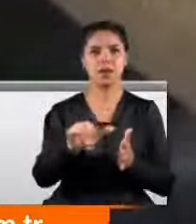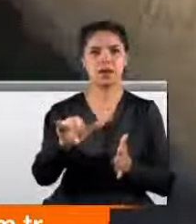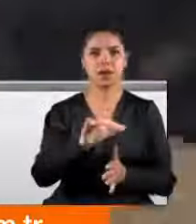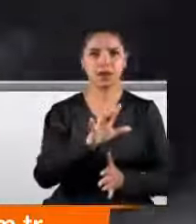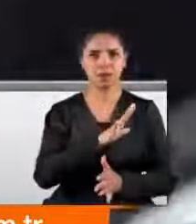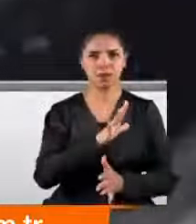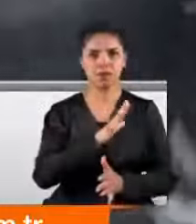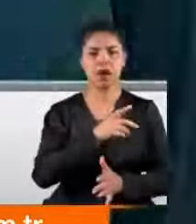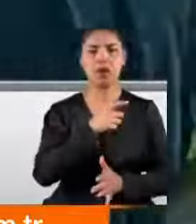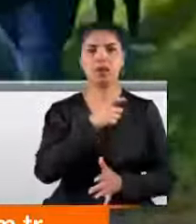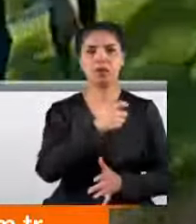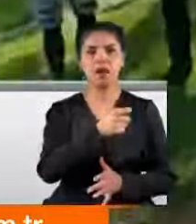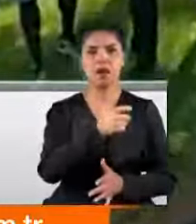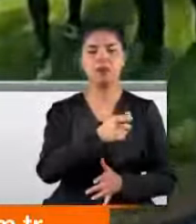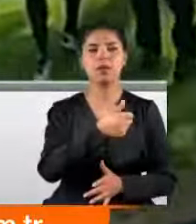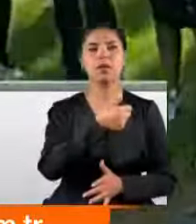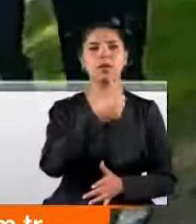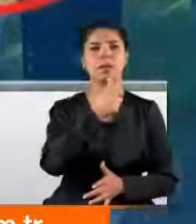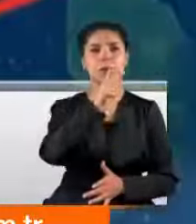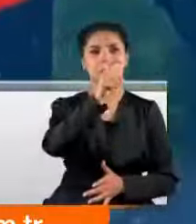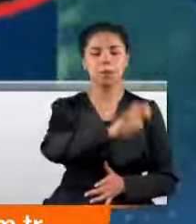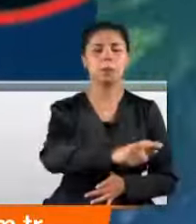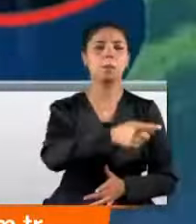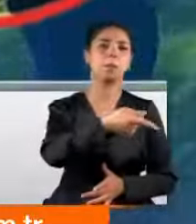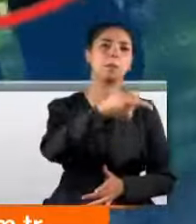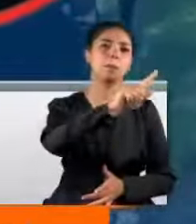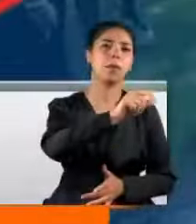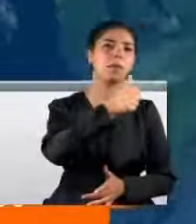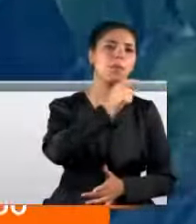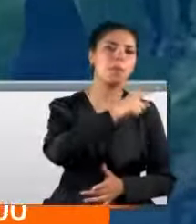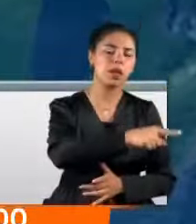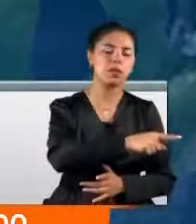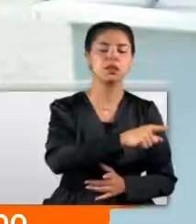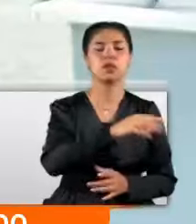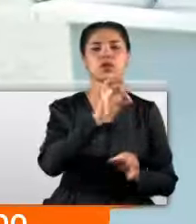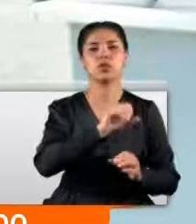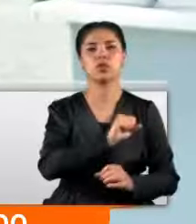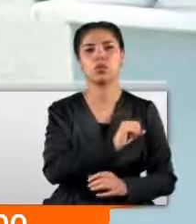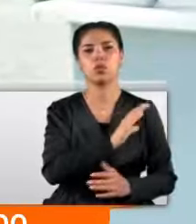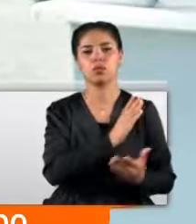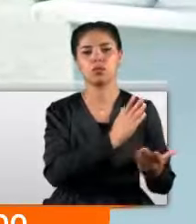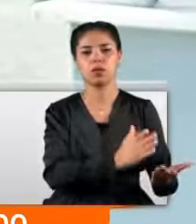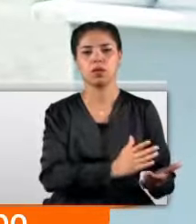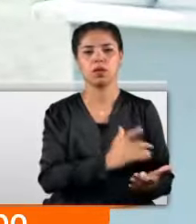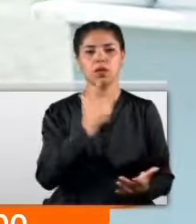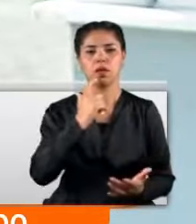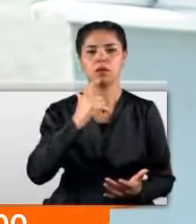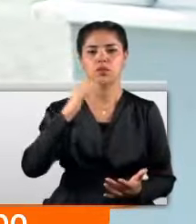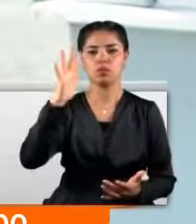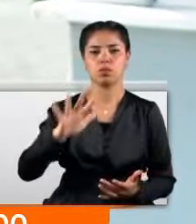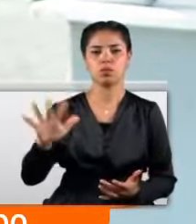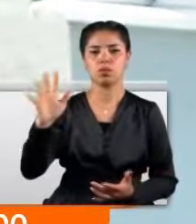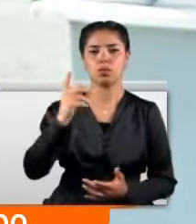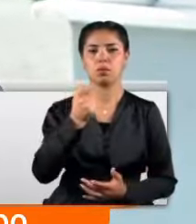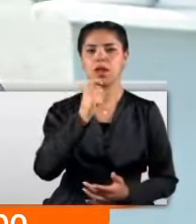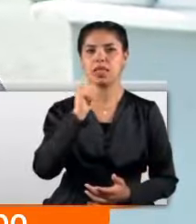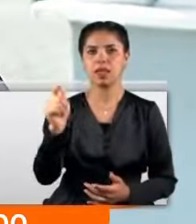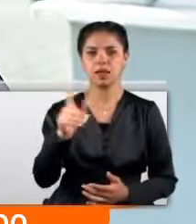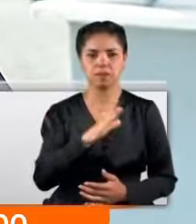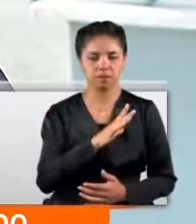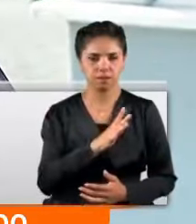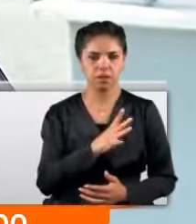zanlısı Cihan Timur'un doktor babası tutuştu. Hello. Büyüklerimize para teklifi sunmuşlar, yok